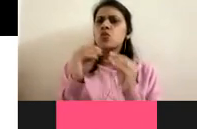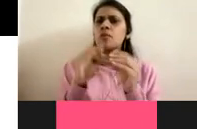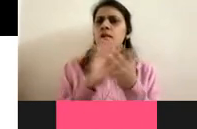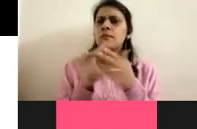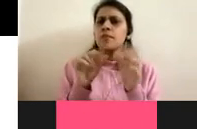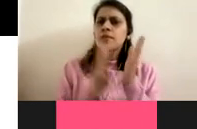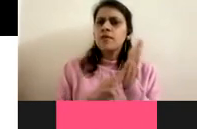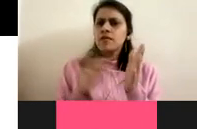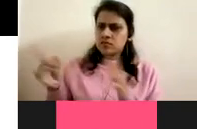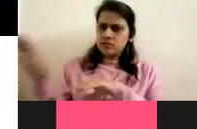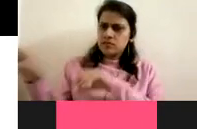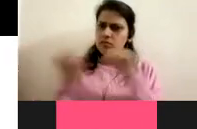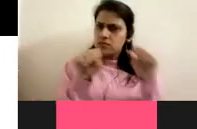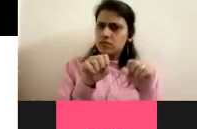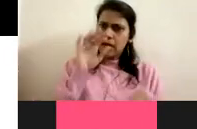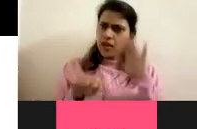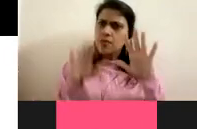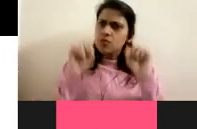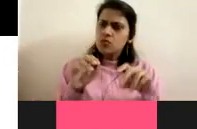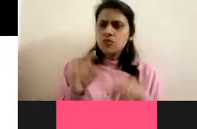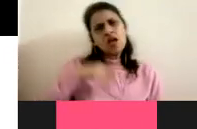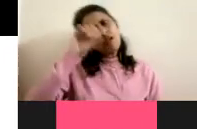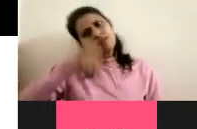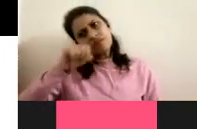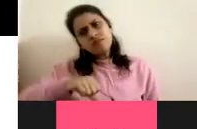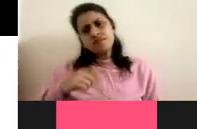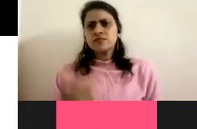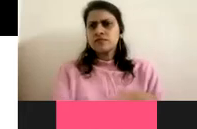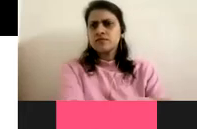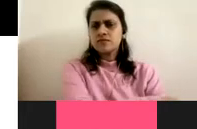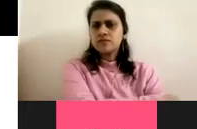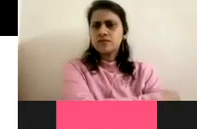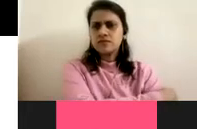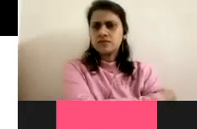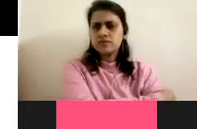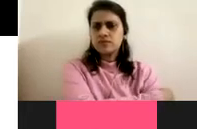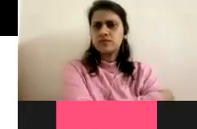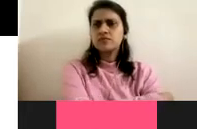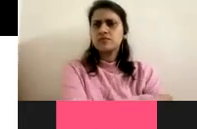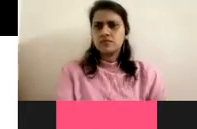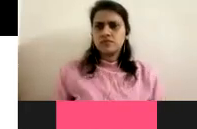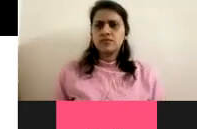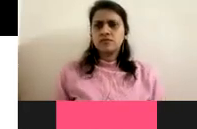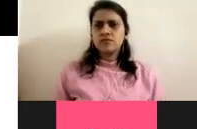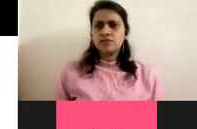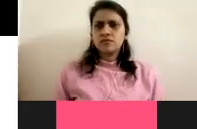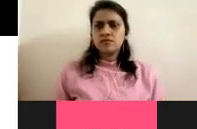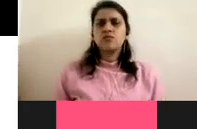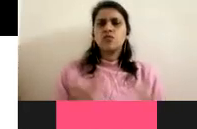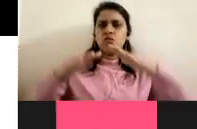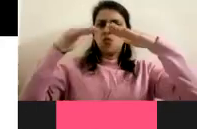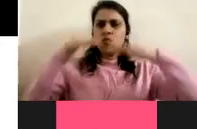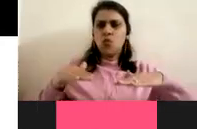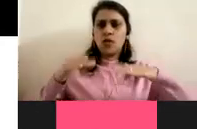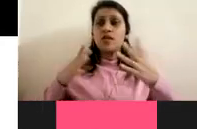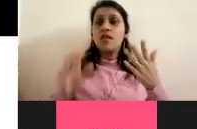नहीं। शुभम ने बोला हाँ ले सकता हूँ। शुभम को क्या चाहिए था कि टाइप जो डेस्कटॉप है थोड़ा नीचे चाहिए था, और पैर से टाइप